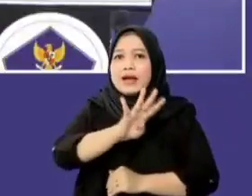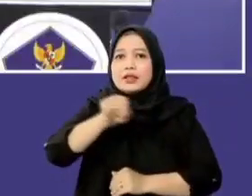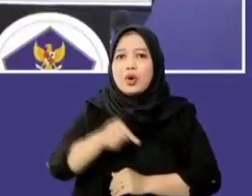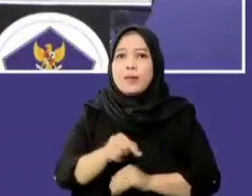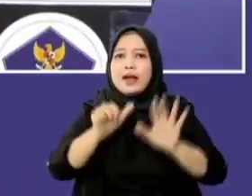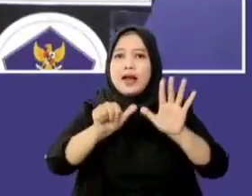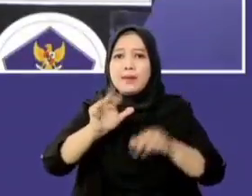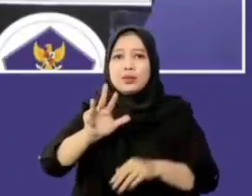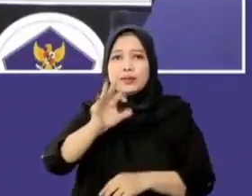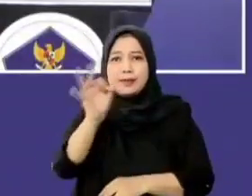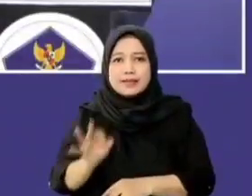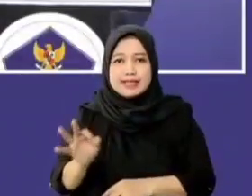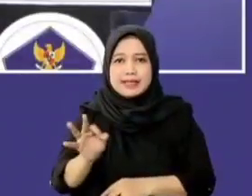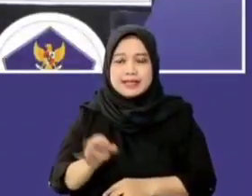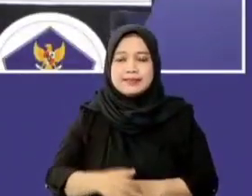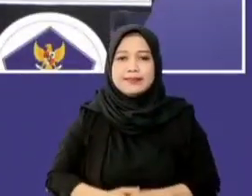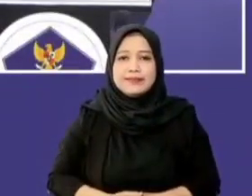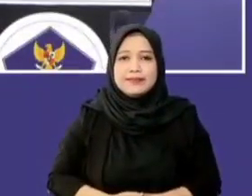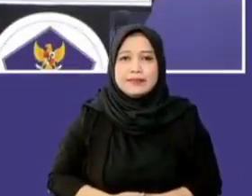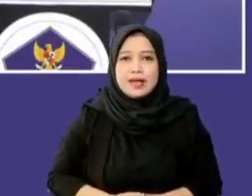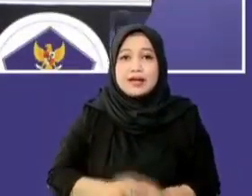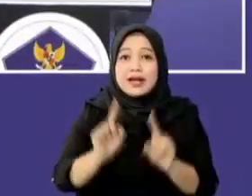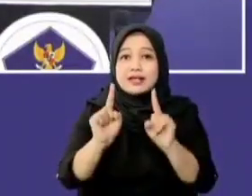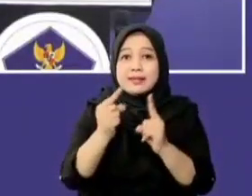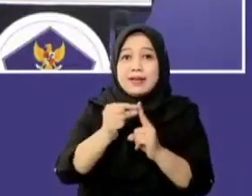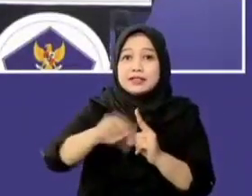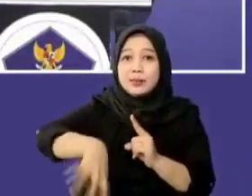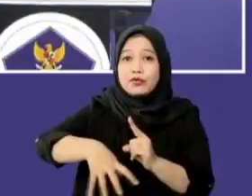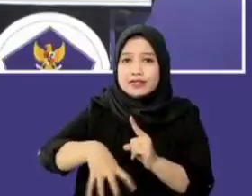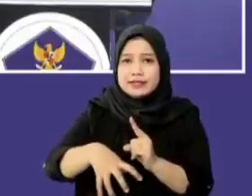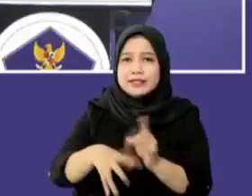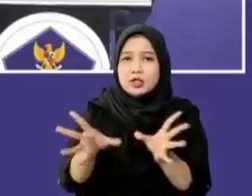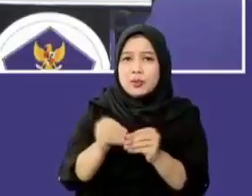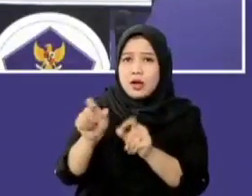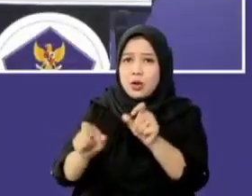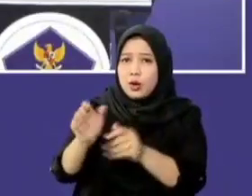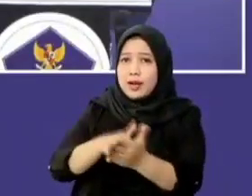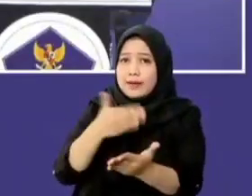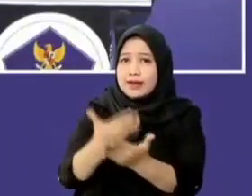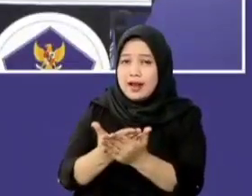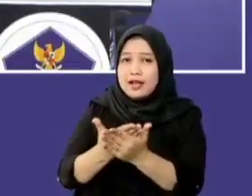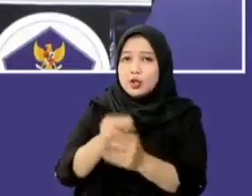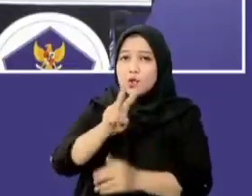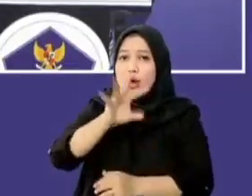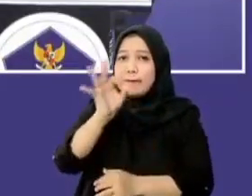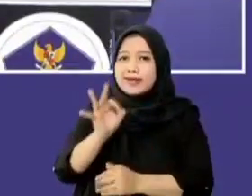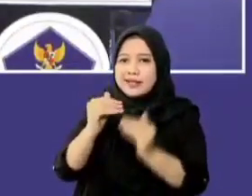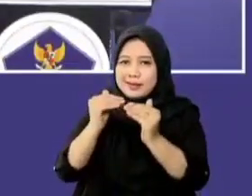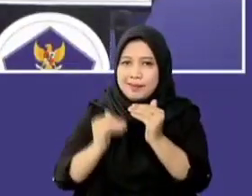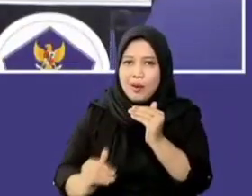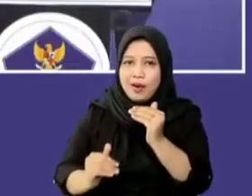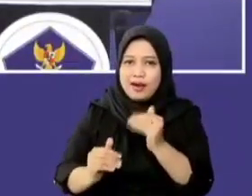4,69%, di bawah angka global. Bahkan ada 11 provinsi yang angka kematiannya di bawah 2%.